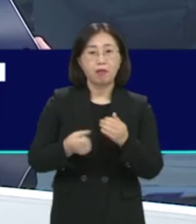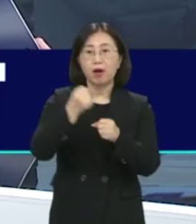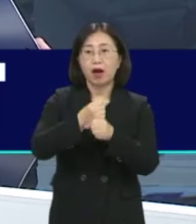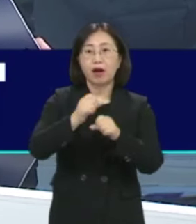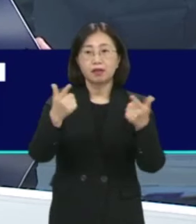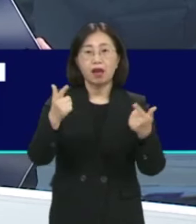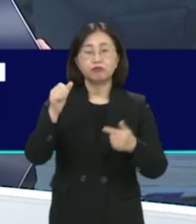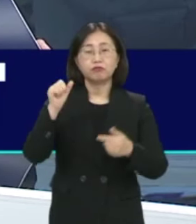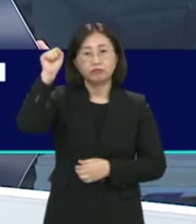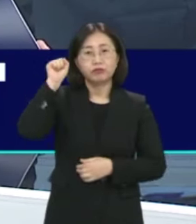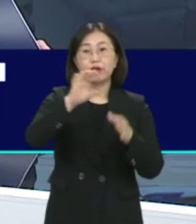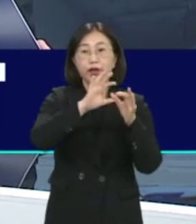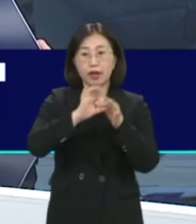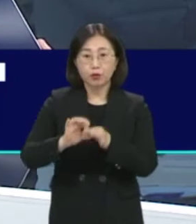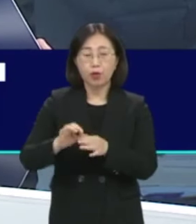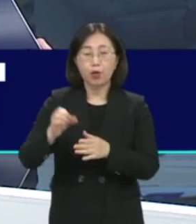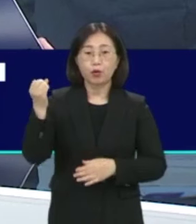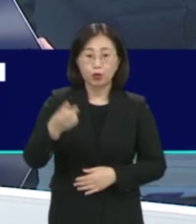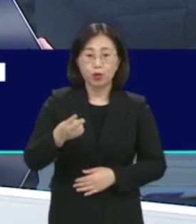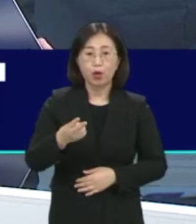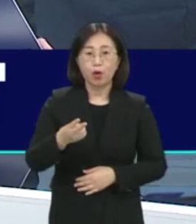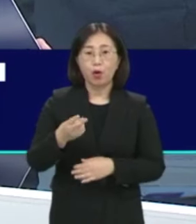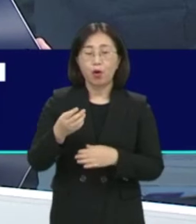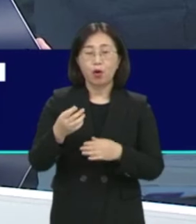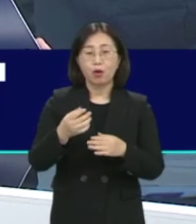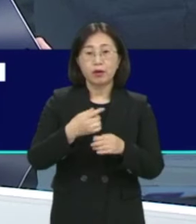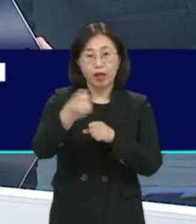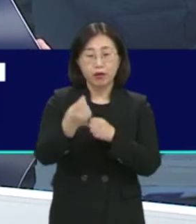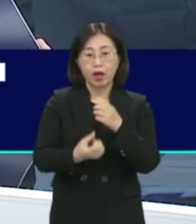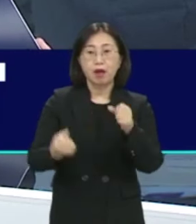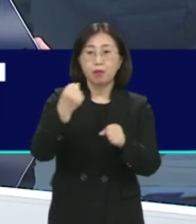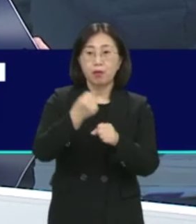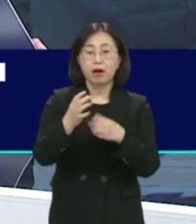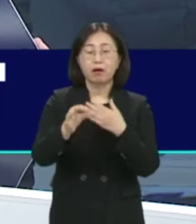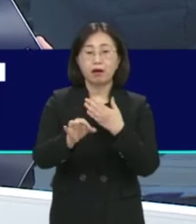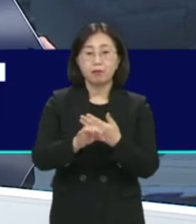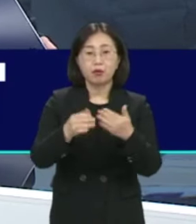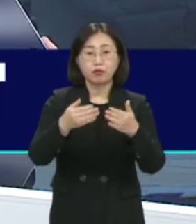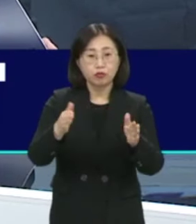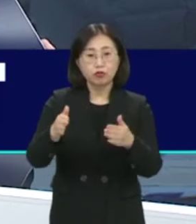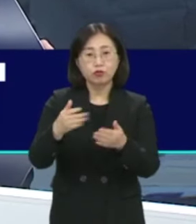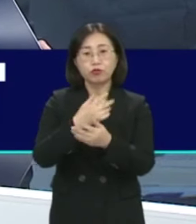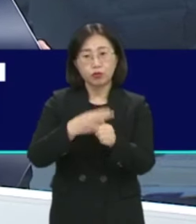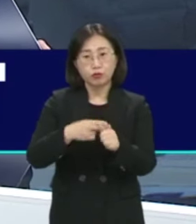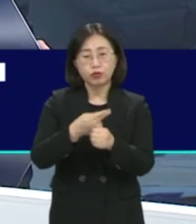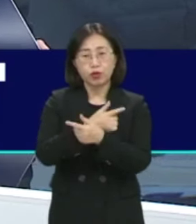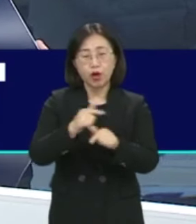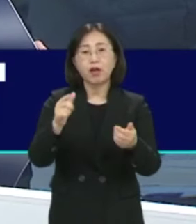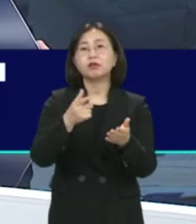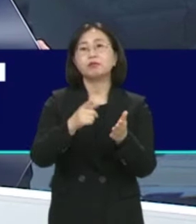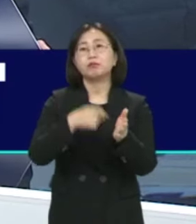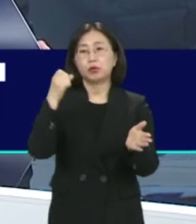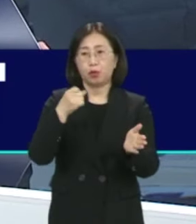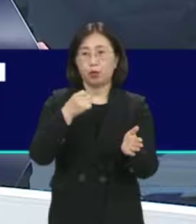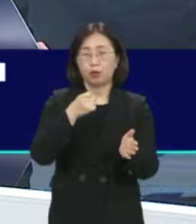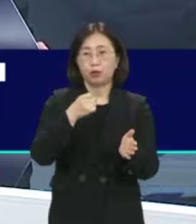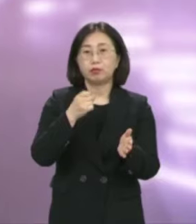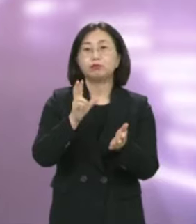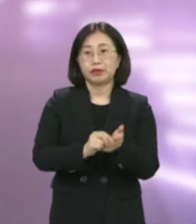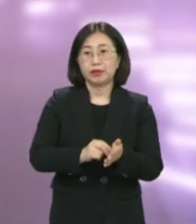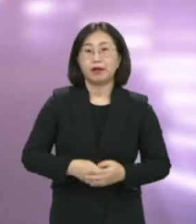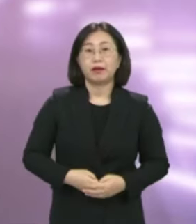대폭 늘어나 콩나물 교실 우려의 부족한 교수진과 시설도 풀어야 할 과제입니다이 기자의 보도입니다